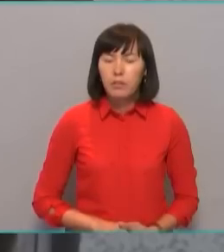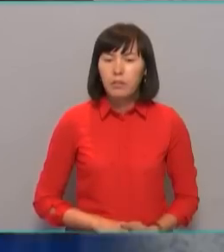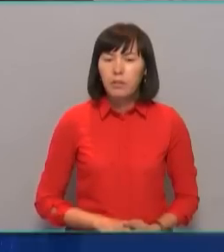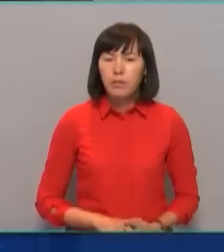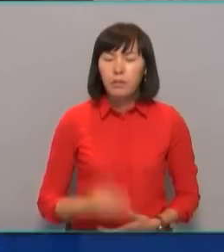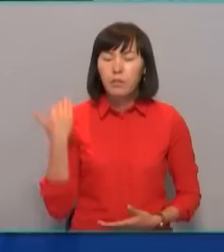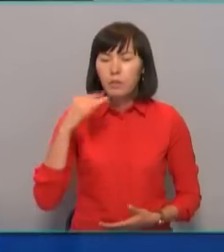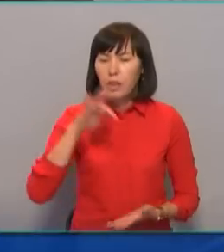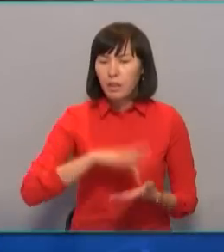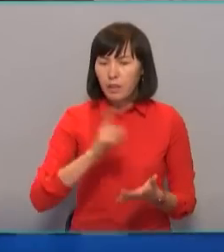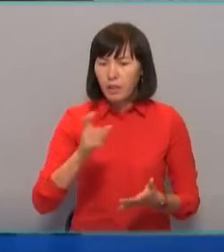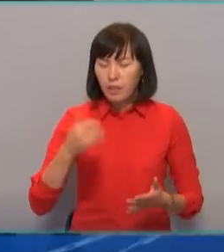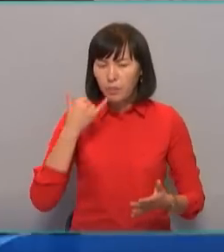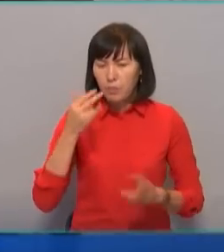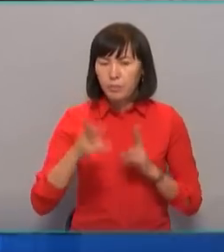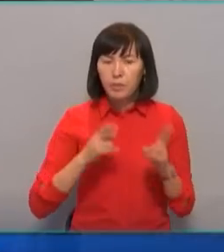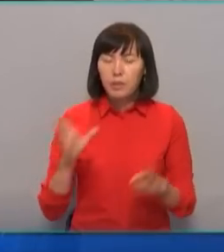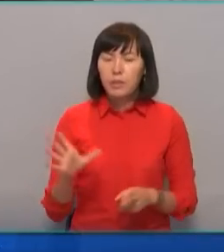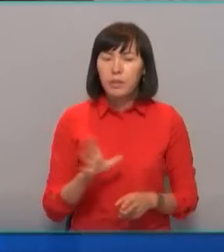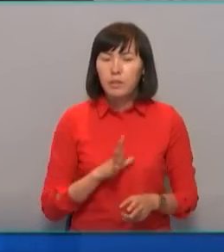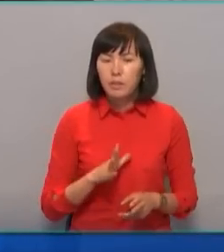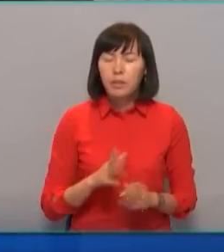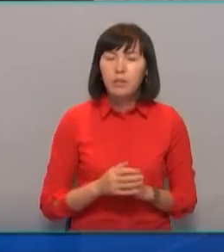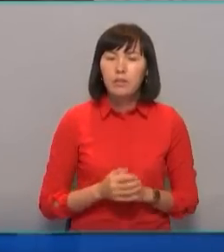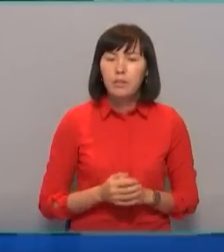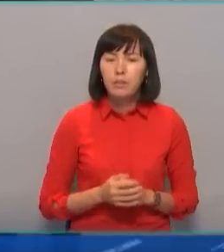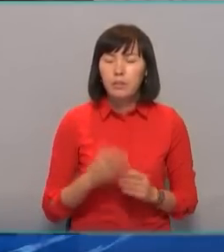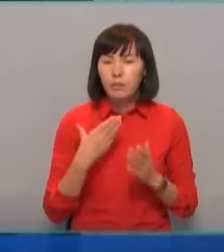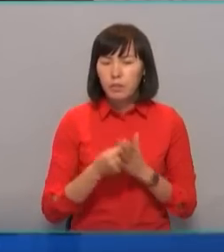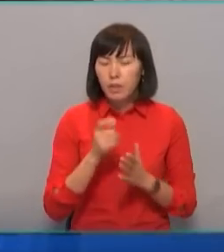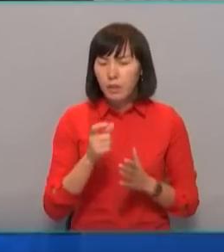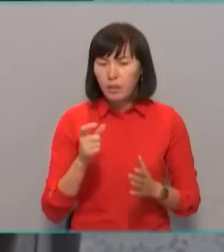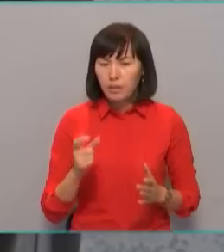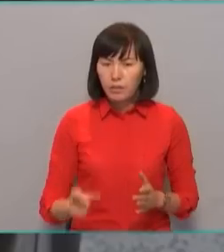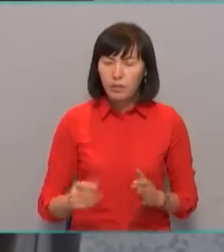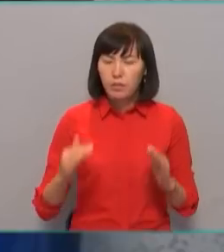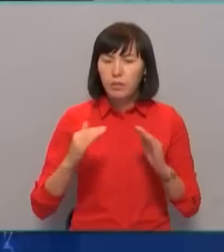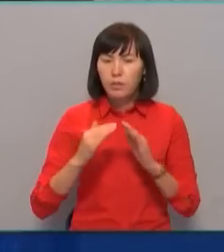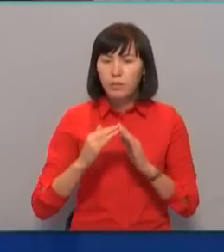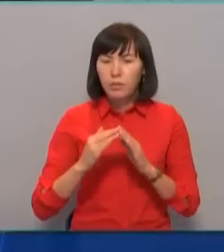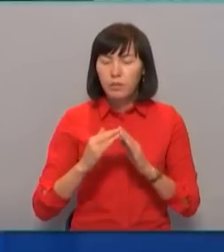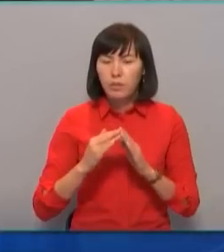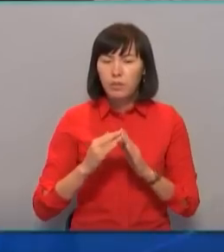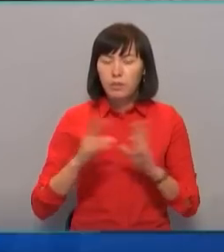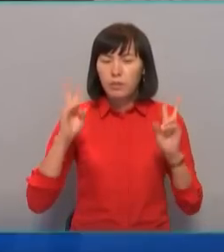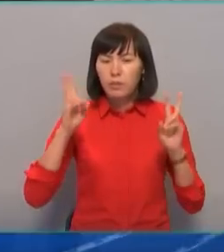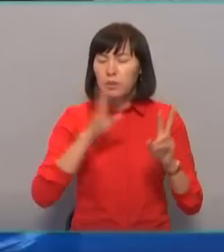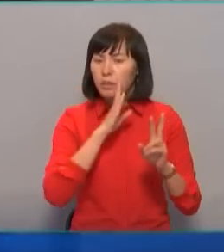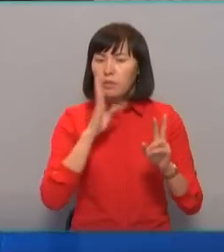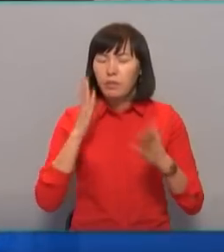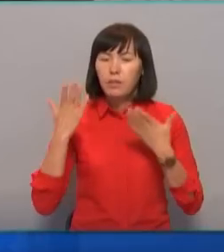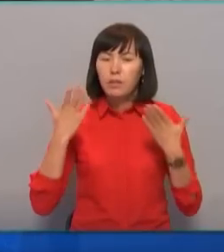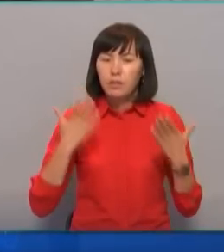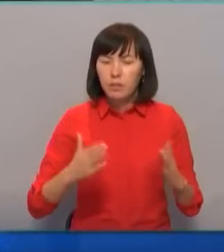шағымдар келіп түсті. Біздің полиция басқармасына арыз шағымда өз тұрғындар үйлеріне белгісіз әйел кісілер